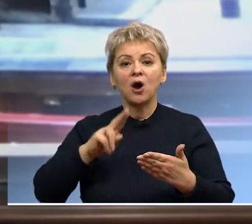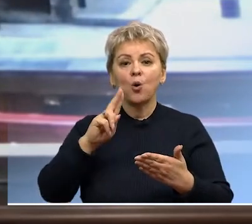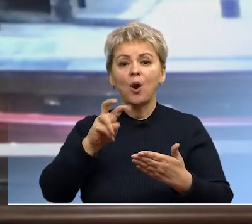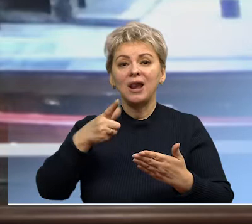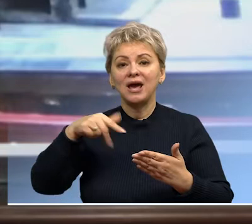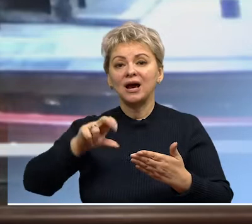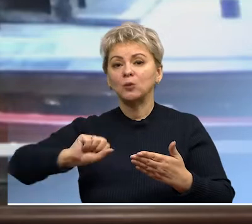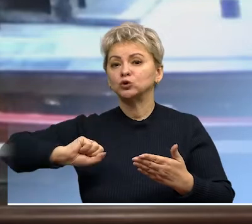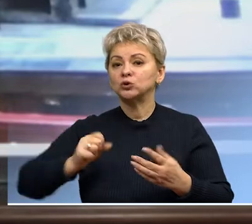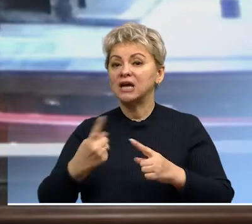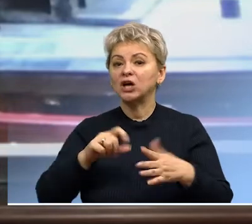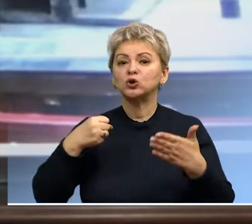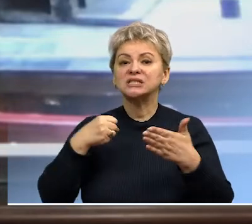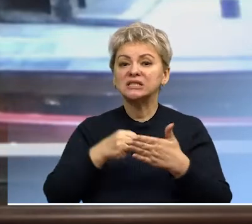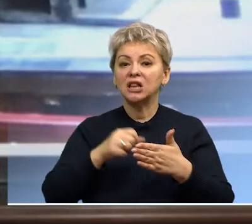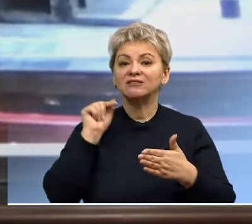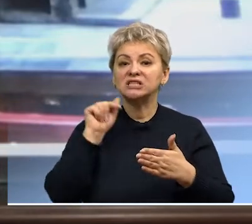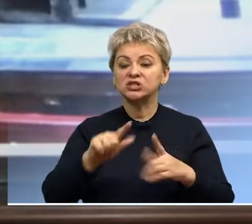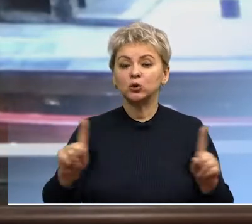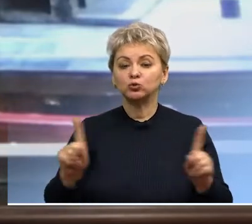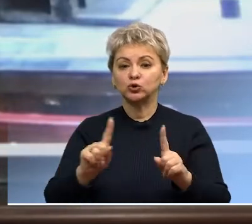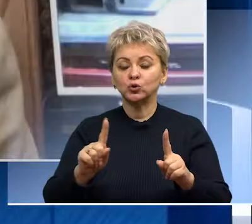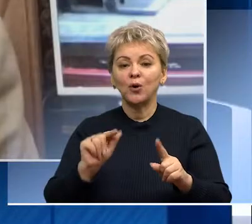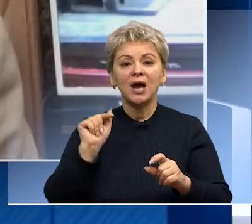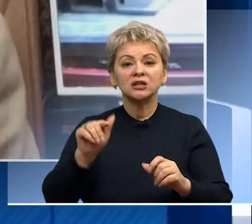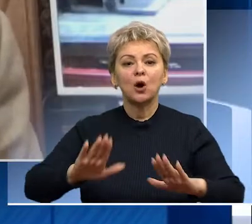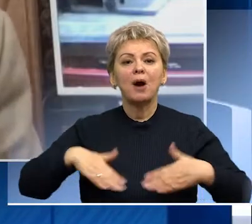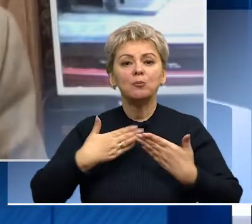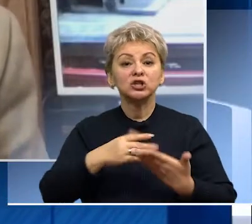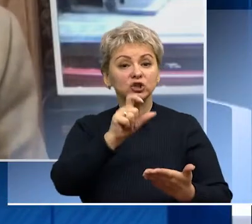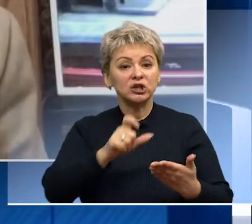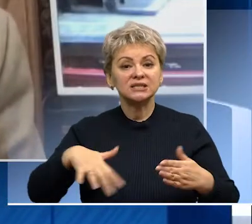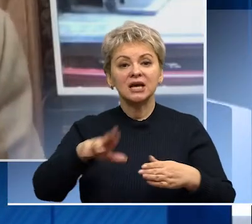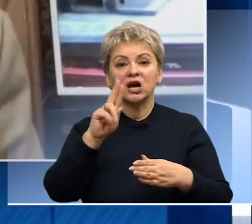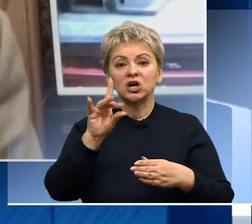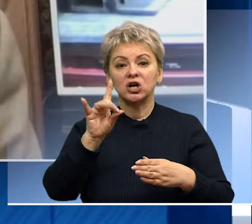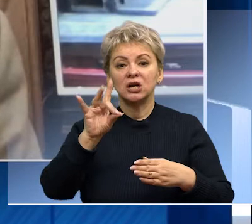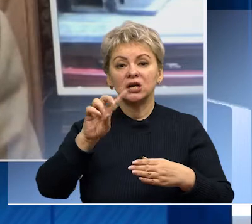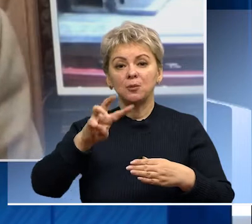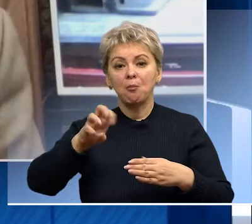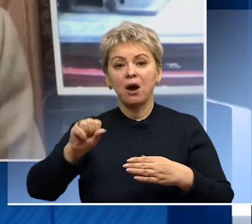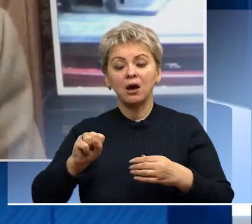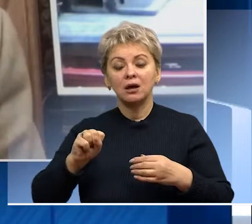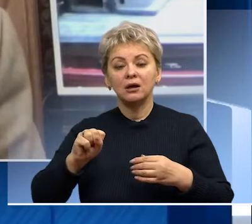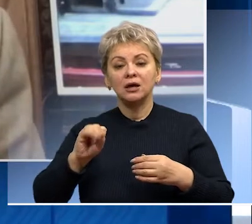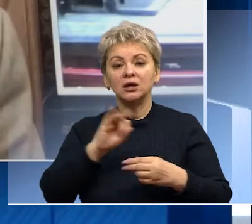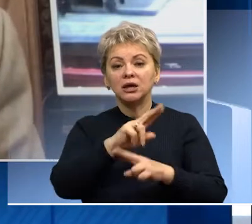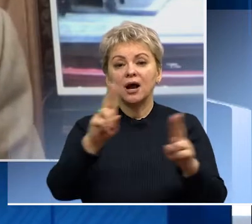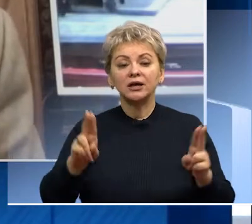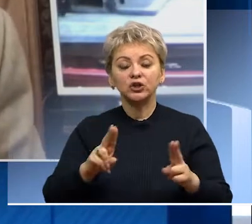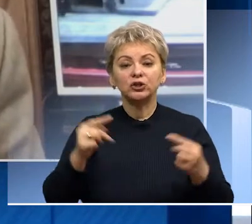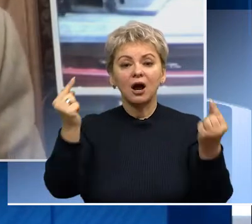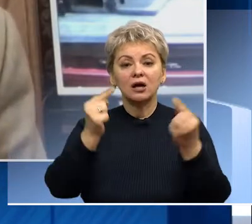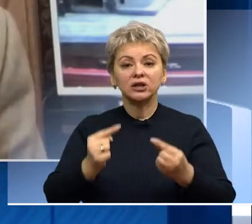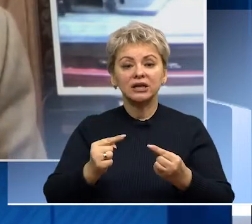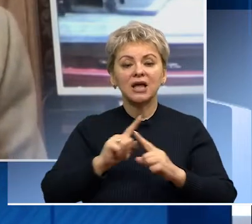и друзьям, которые сталкивались с тем, что к ним обратились жители Крыма, и